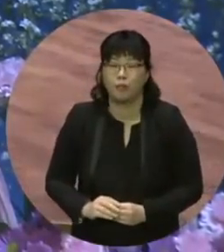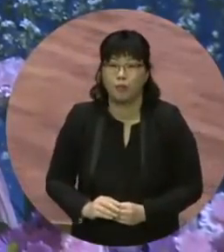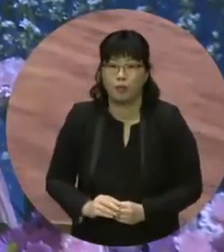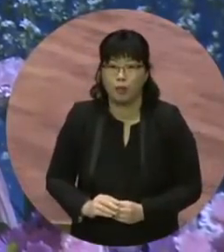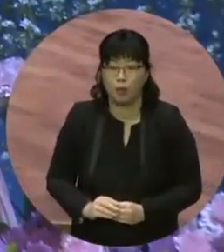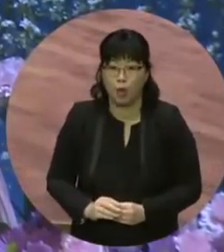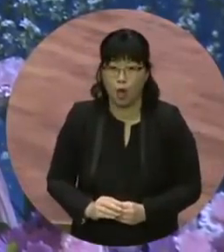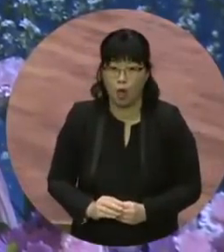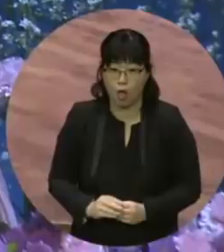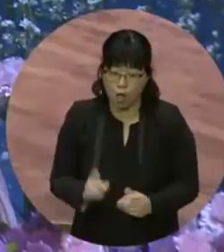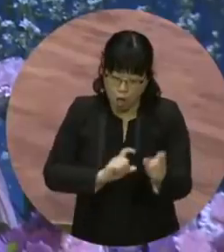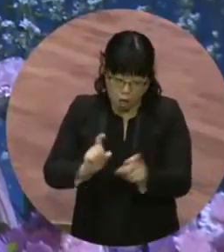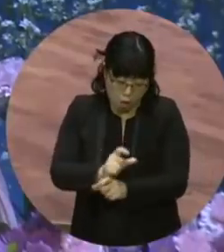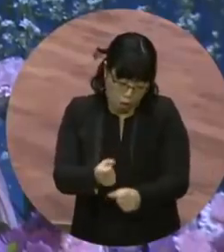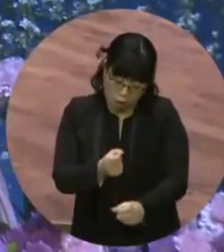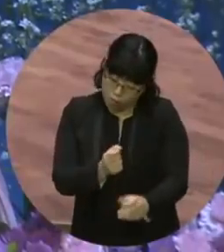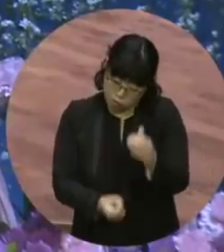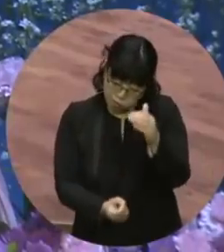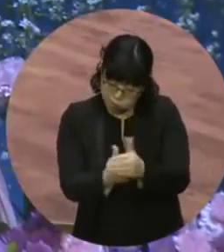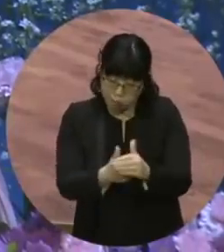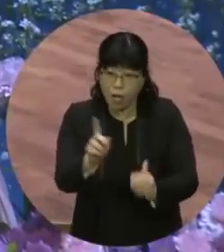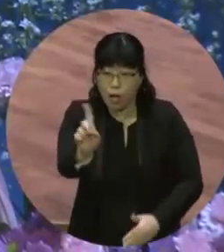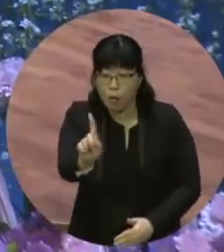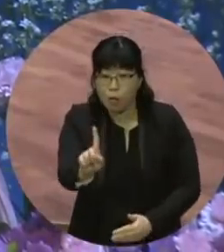나와요. 구약은